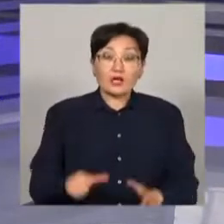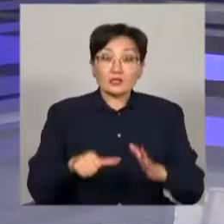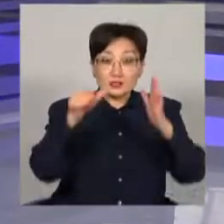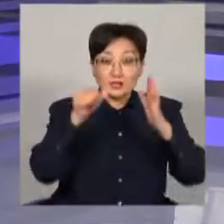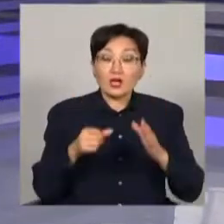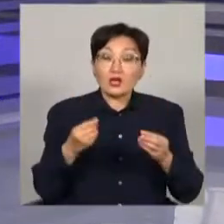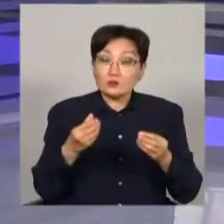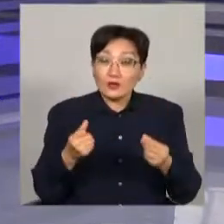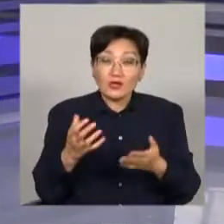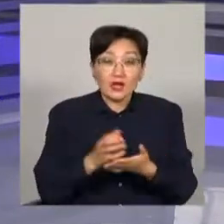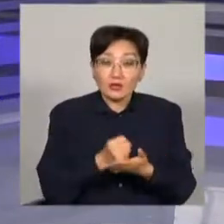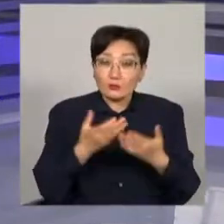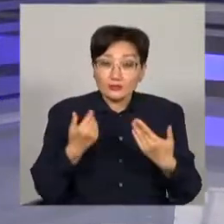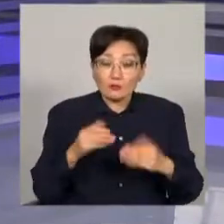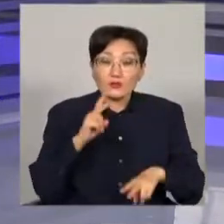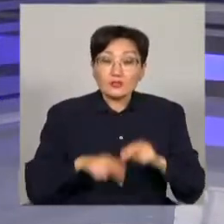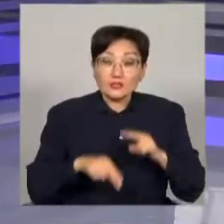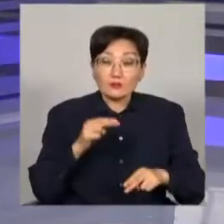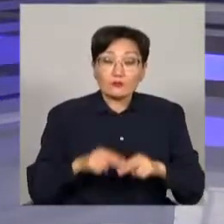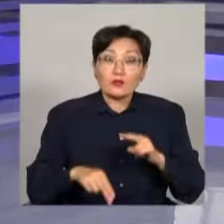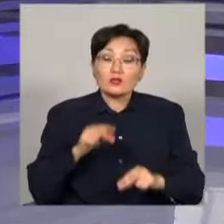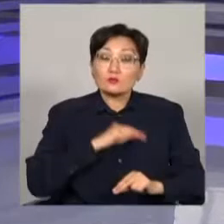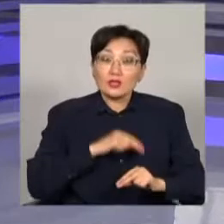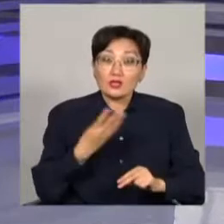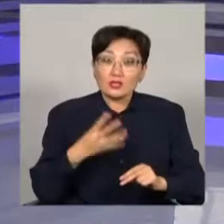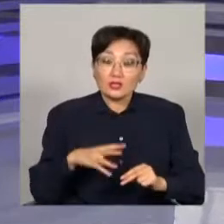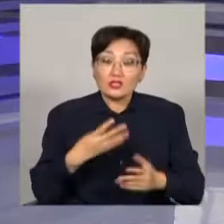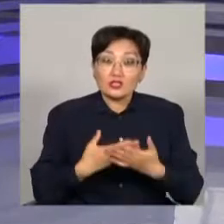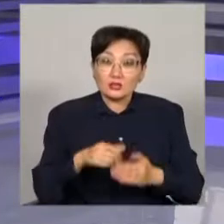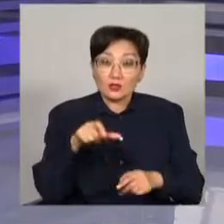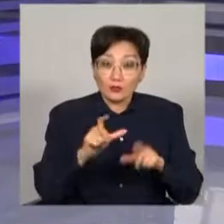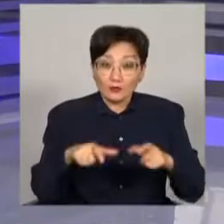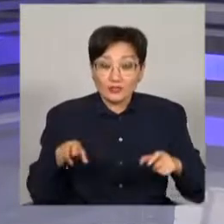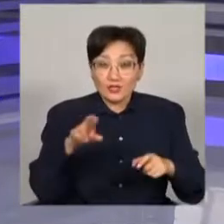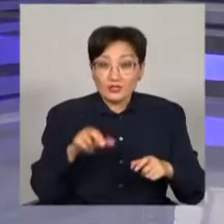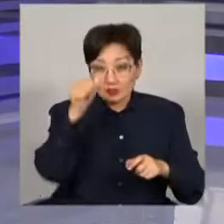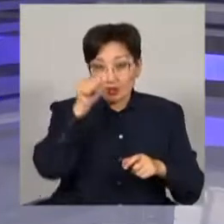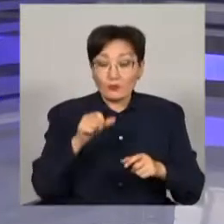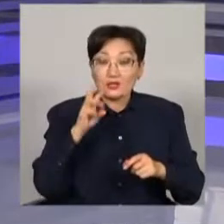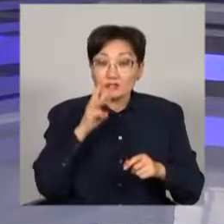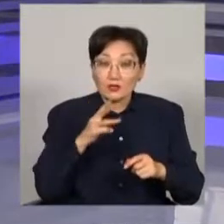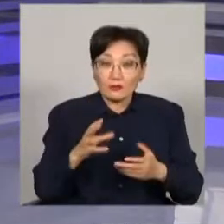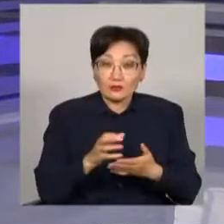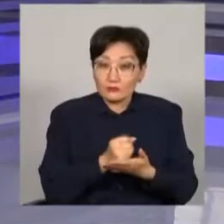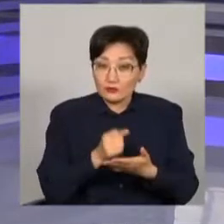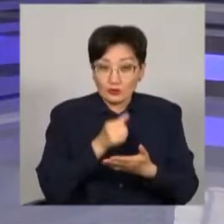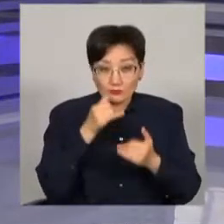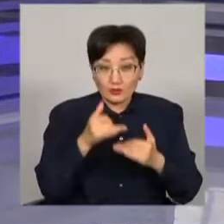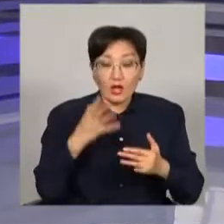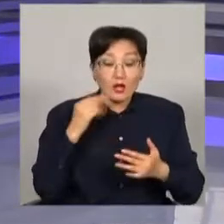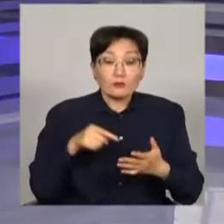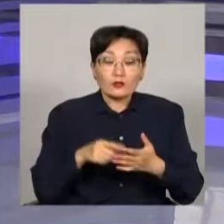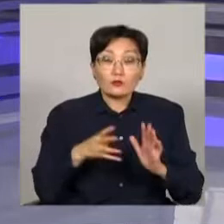Алтайдың ақшасы алынбады. Құрылысқа қаңтарылған 40 шақты азамат қаңтардан бері айлық алмадық деп бас көтерді. Алматыда